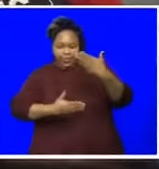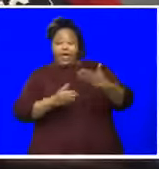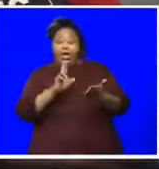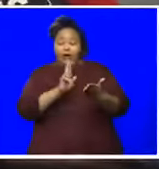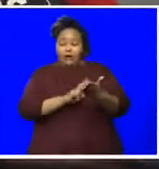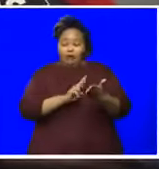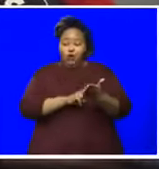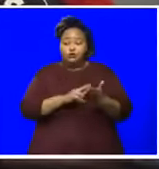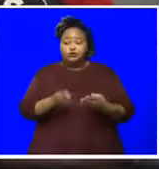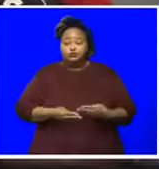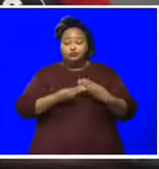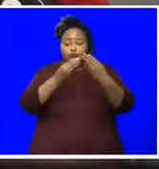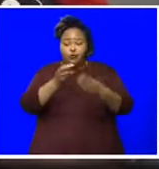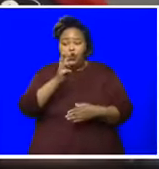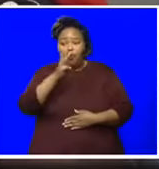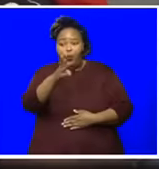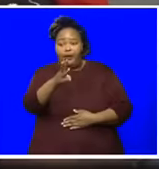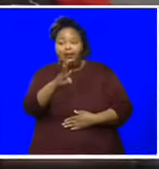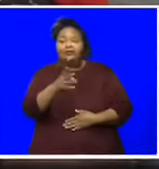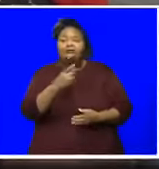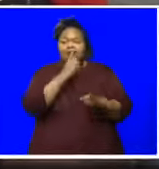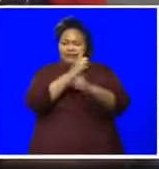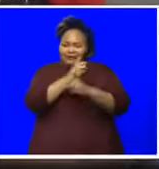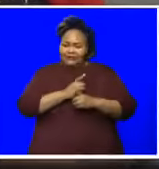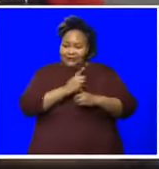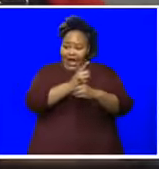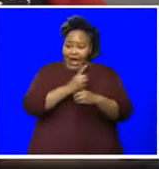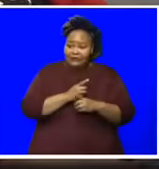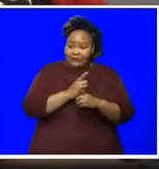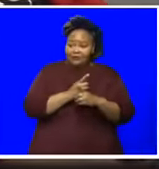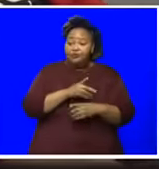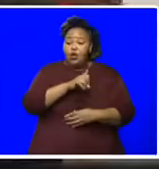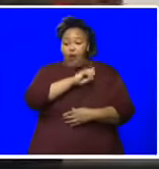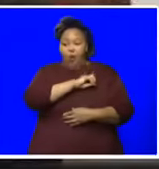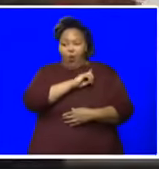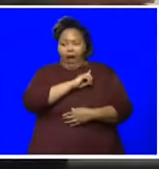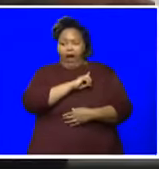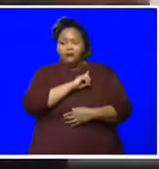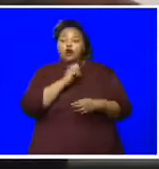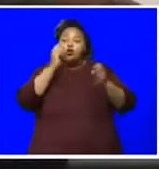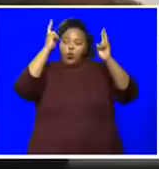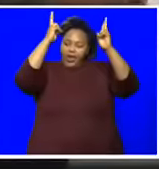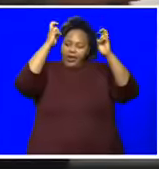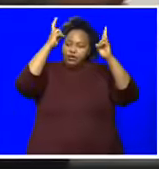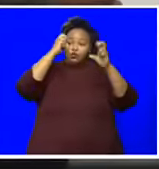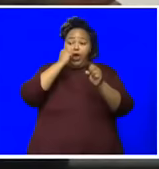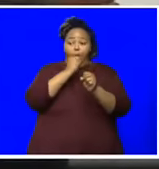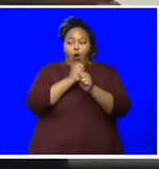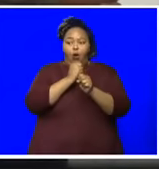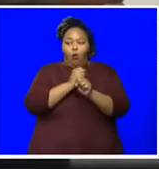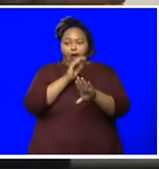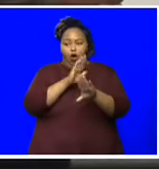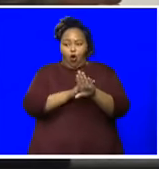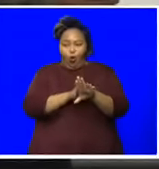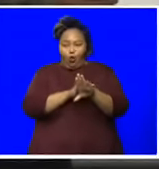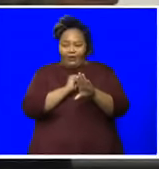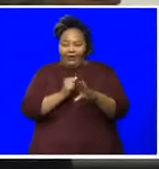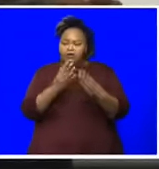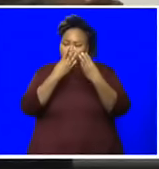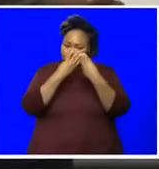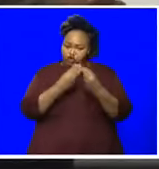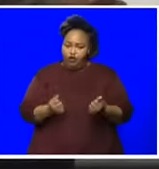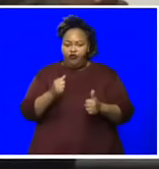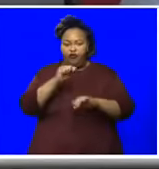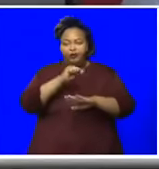mbiko kukhulunyiswane kude kutholakale tisombululo endzabeni kweswelakala kwemisebenti. Etindzabeni Eswatini